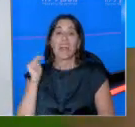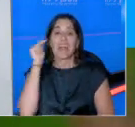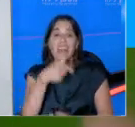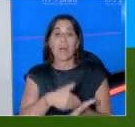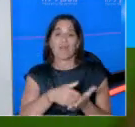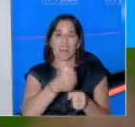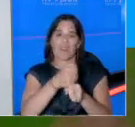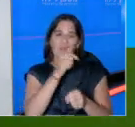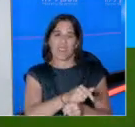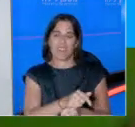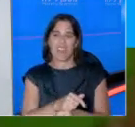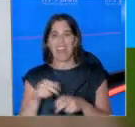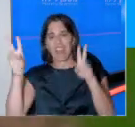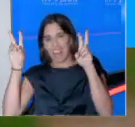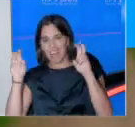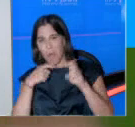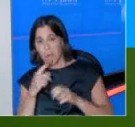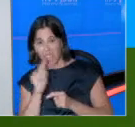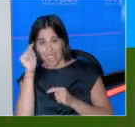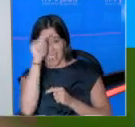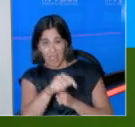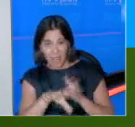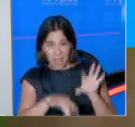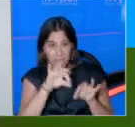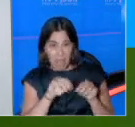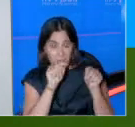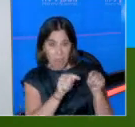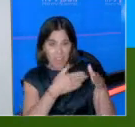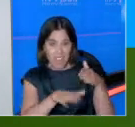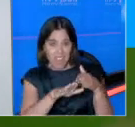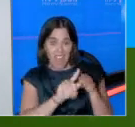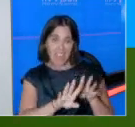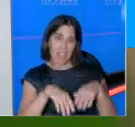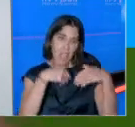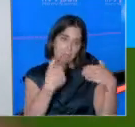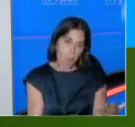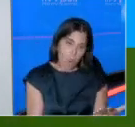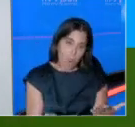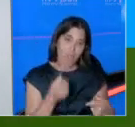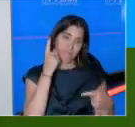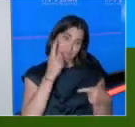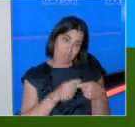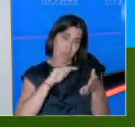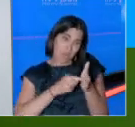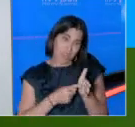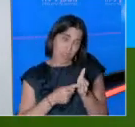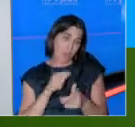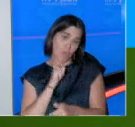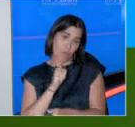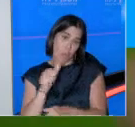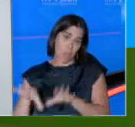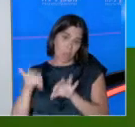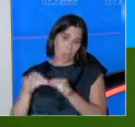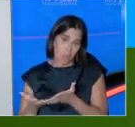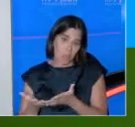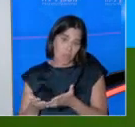הזה. לכאורה נתניהו אומר אם אתה תלך לבחירות, אתה נפתלי, תלך לבחירות אתה תתרסק. זו בדיוק הסיבה שנפתלי בנט לא הולך